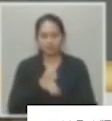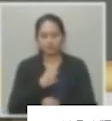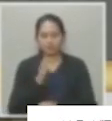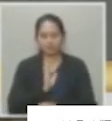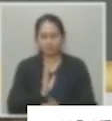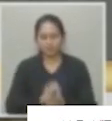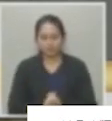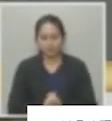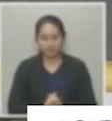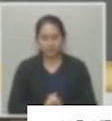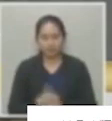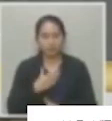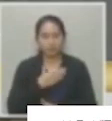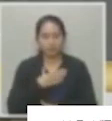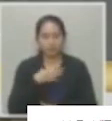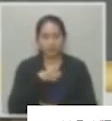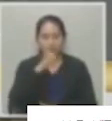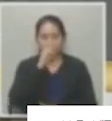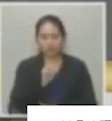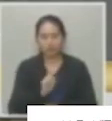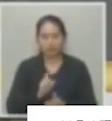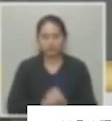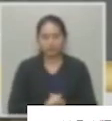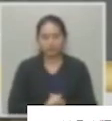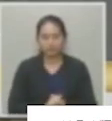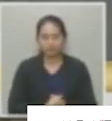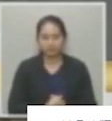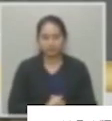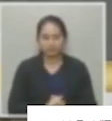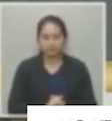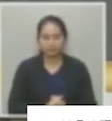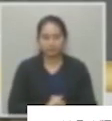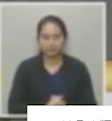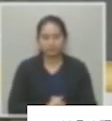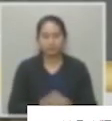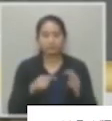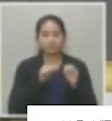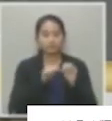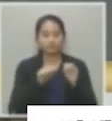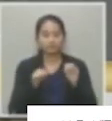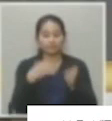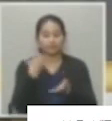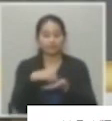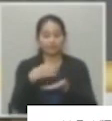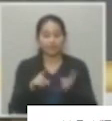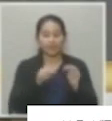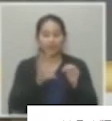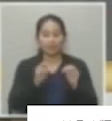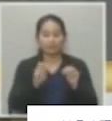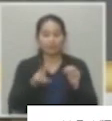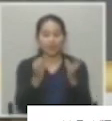ครับผมกำลังจะบอกท่านว่าท่านครับเอามาตราที่ผมว่าเนี่ยมาตรา62ของรัฐธรรม